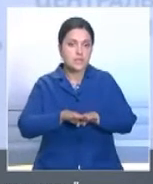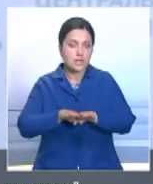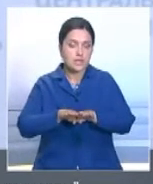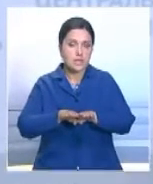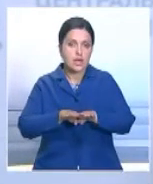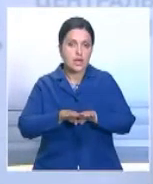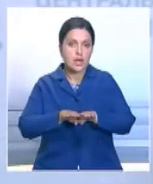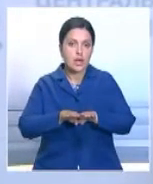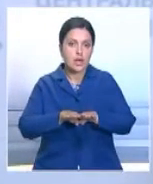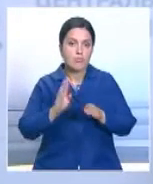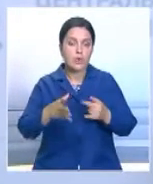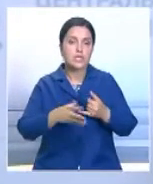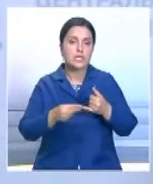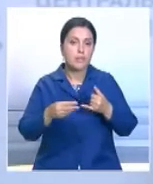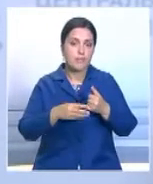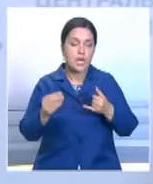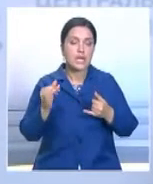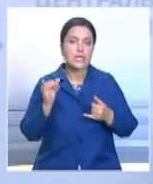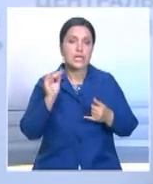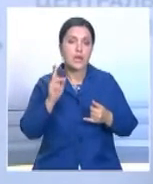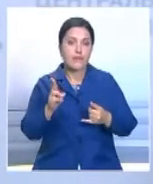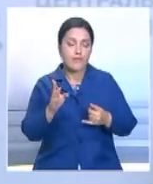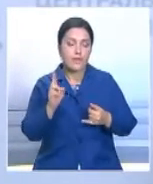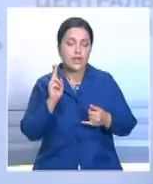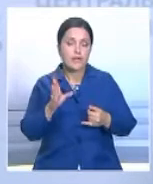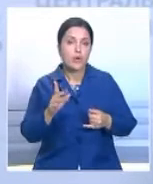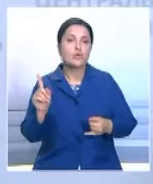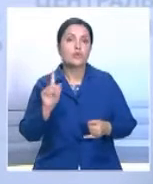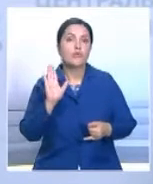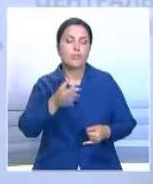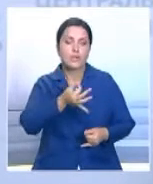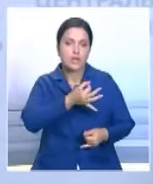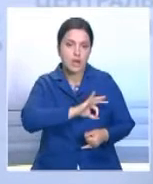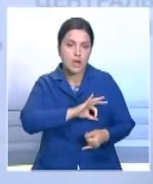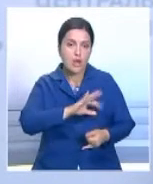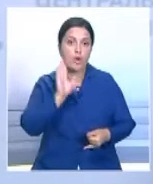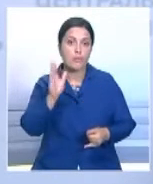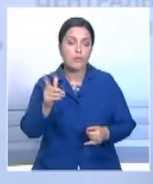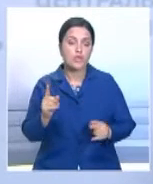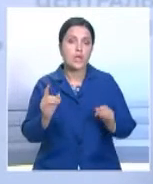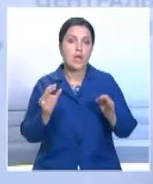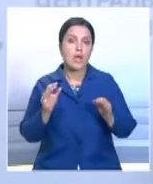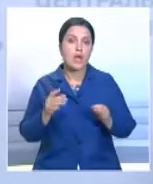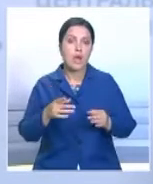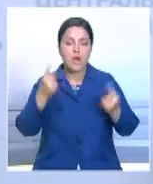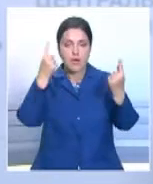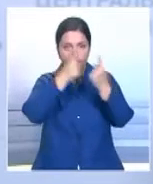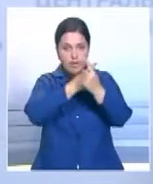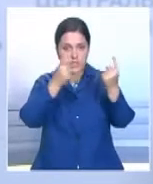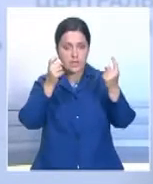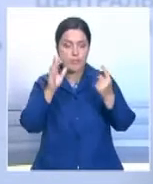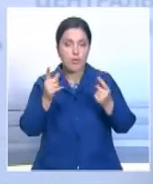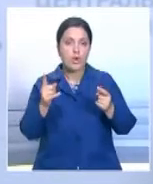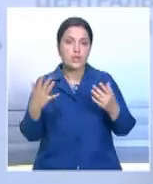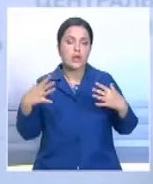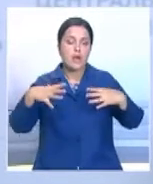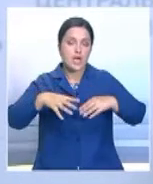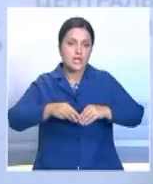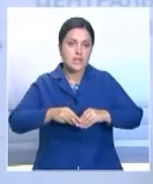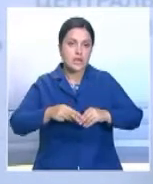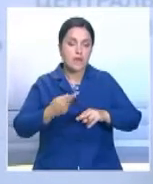единый кадастр «Земля и недвижимость». Это что даст? Это даст сбалансированную информационную систему, которая